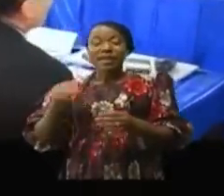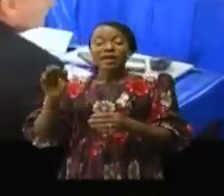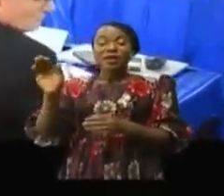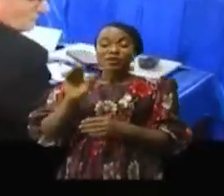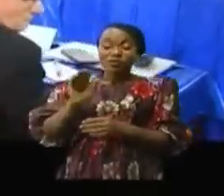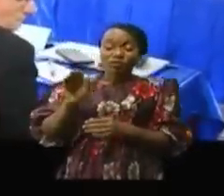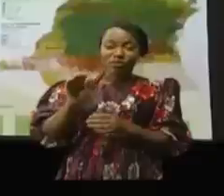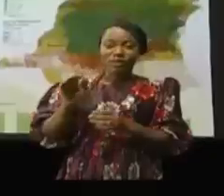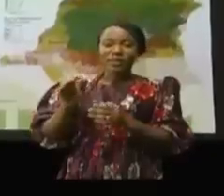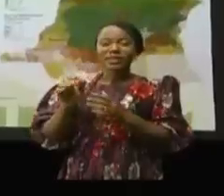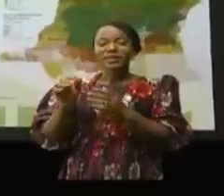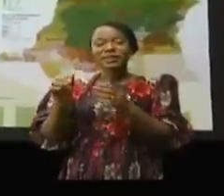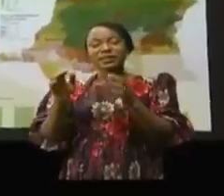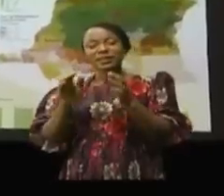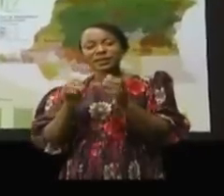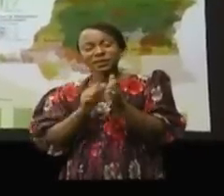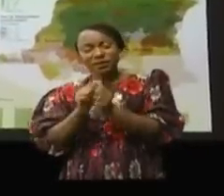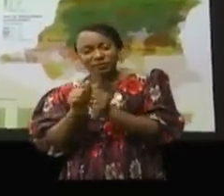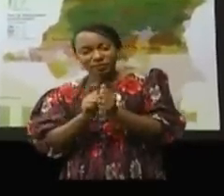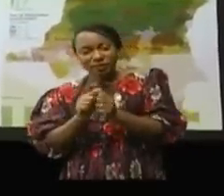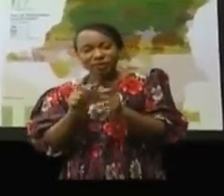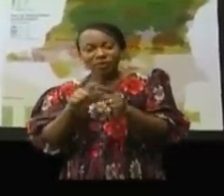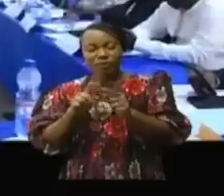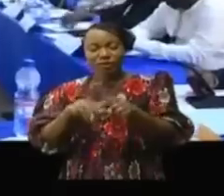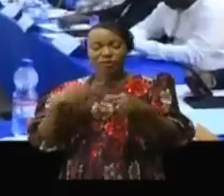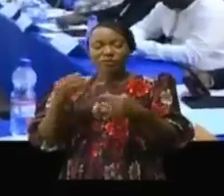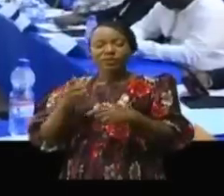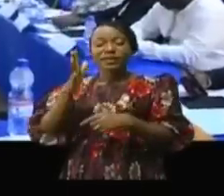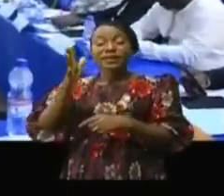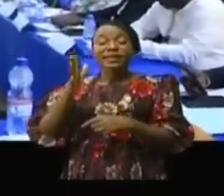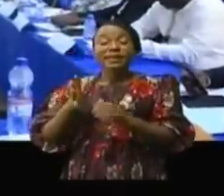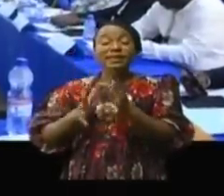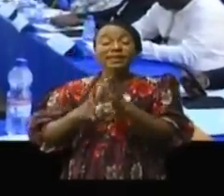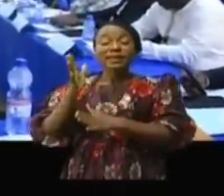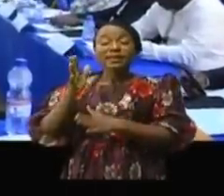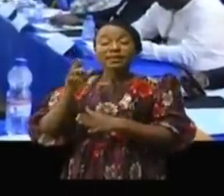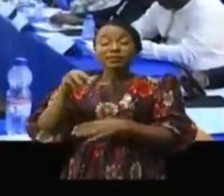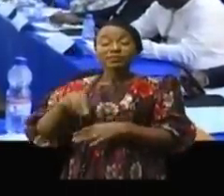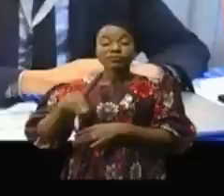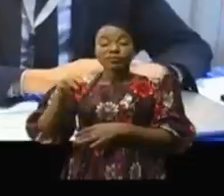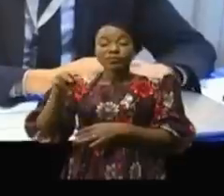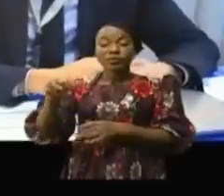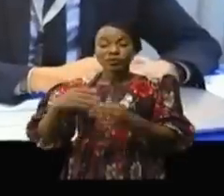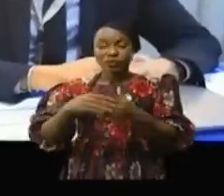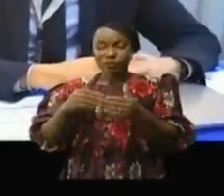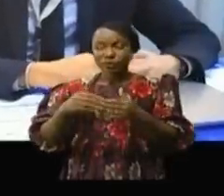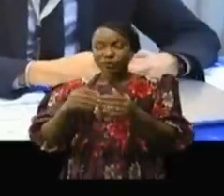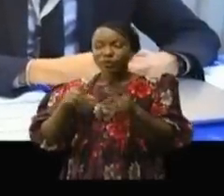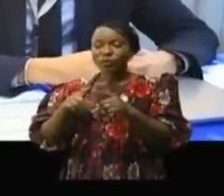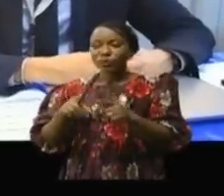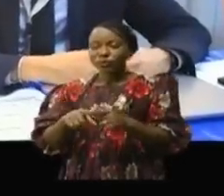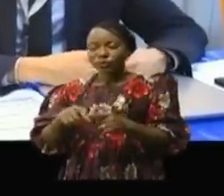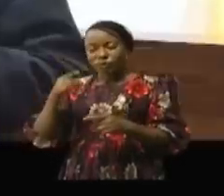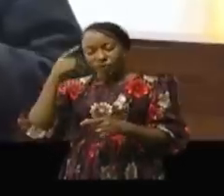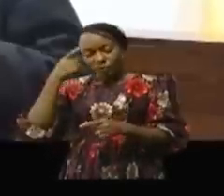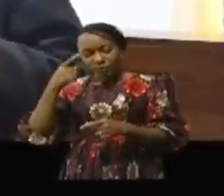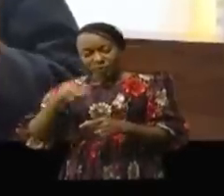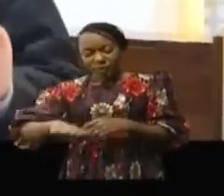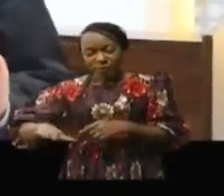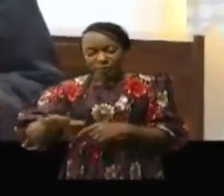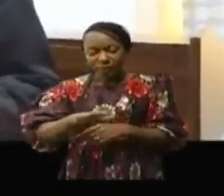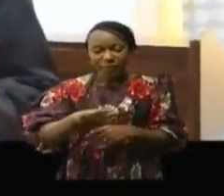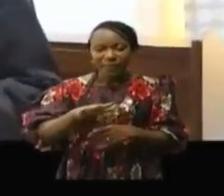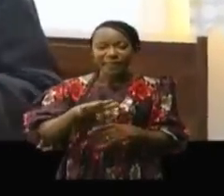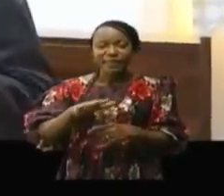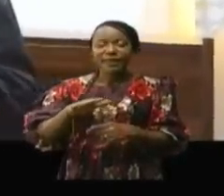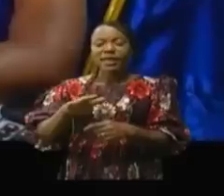Un programme de 5 ans avec un budget de 15 millions de dollars avec l'appui financier du Fonds national RED à travers l'Agence